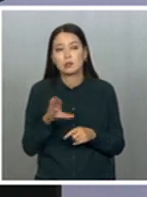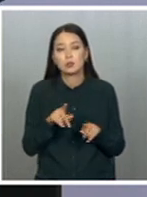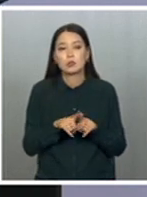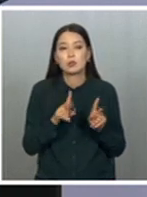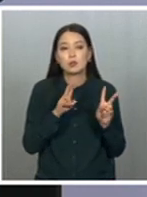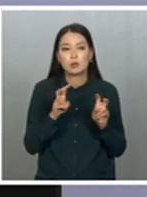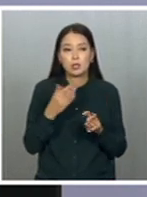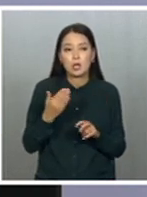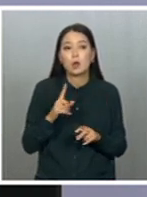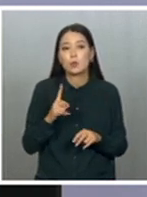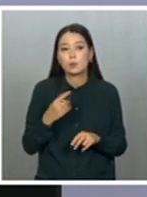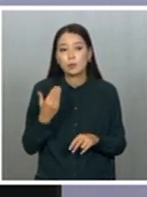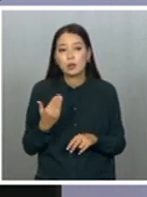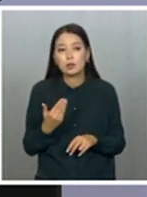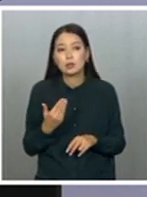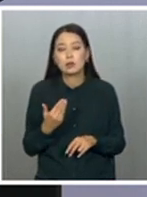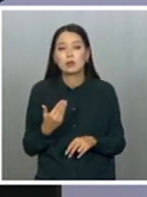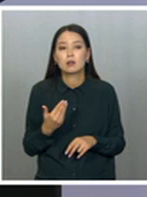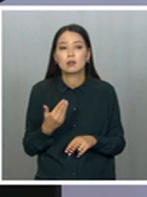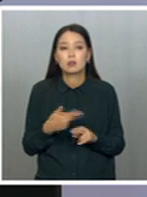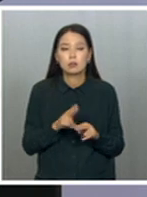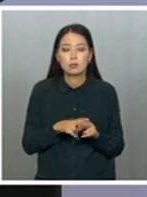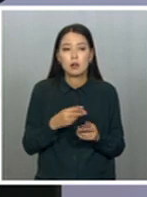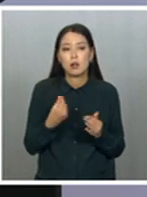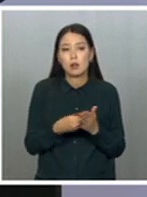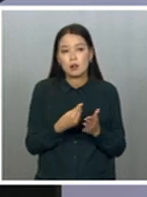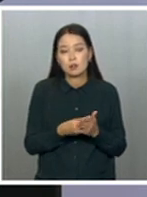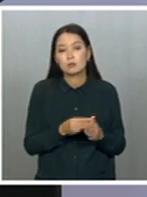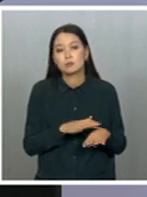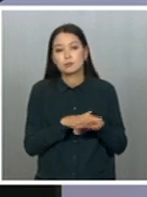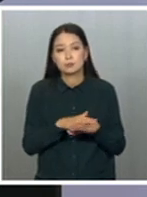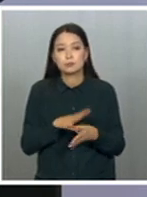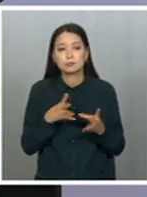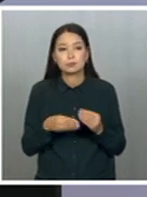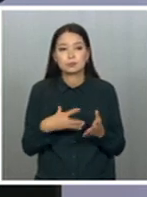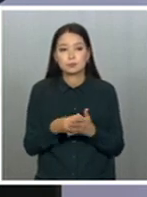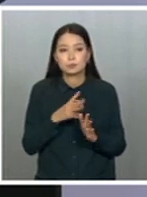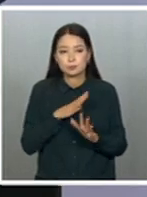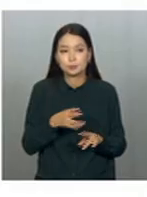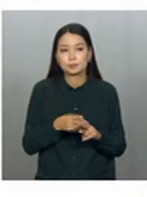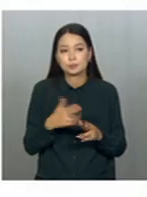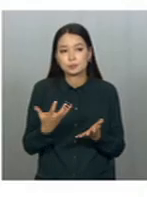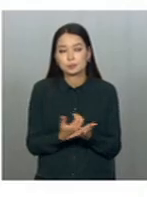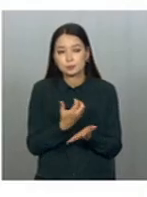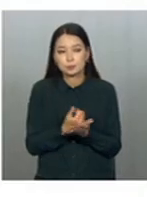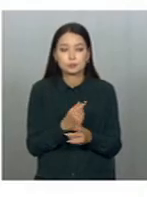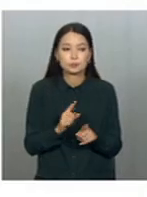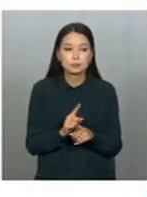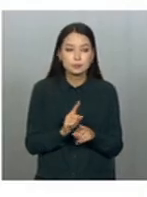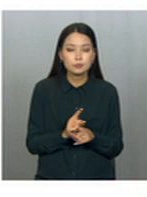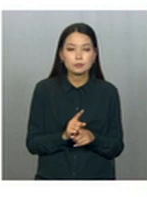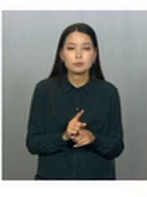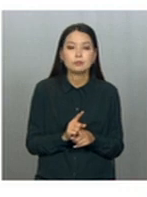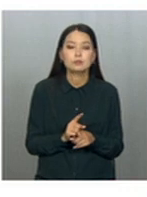әсіресе олардың ел қазынасына қаржы құюына басымдық берілді, тіптен олар табыс салығынан 5 жыл мерзімге